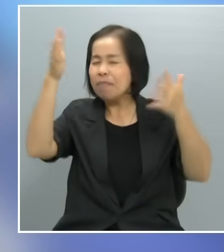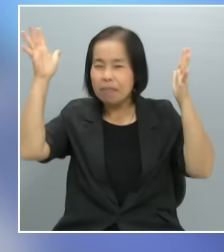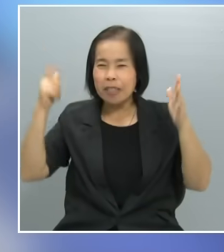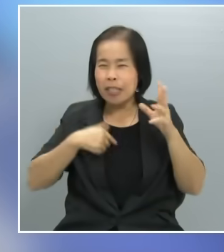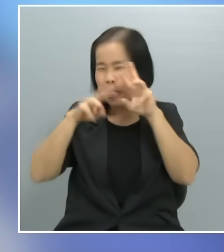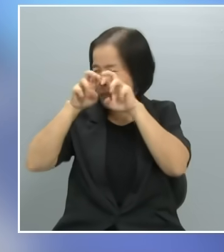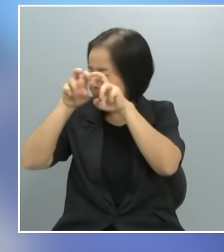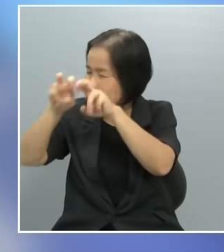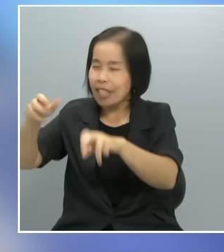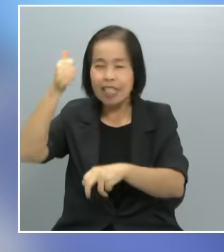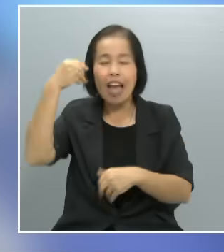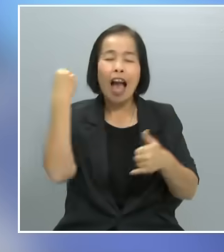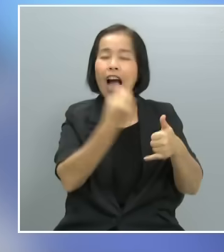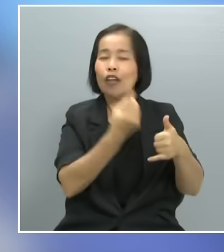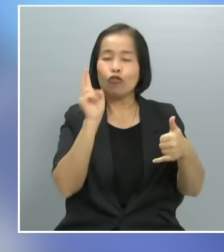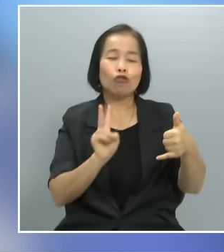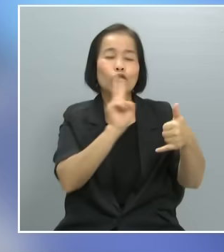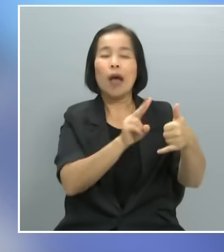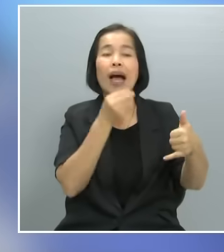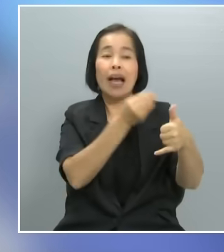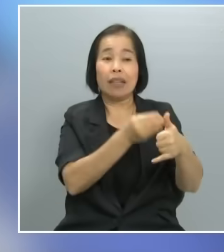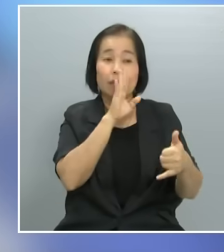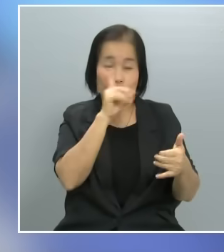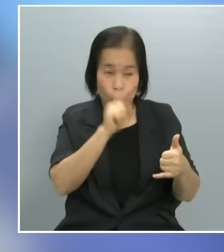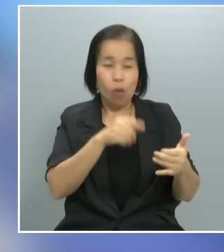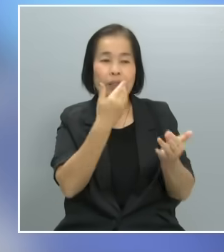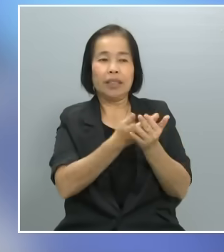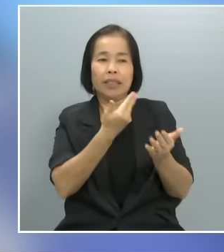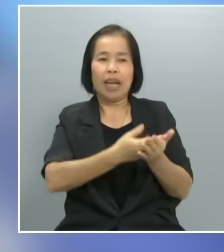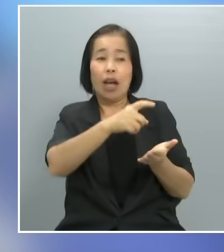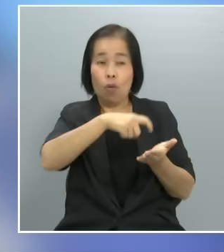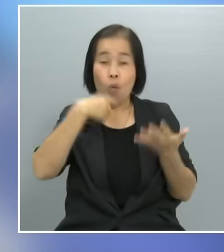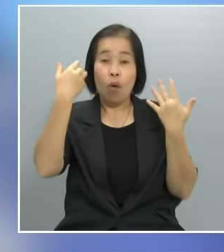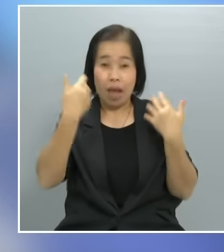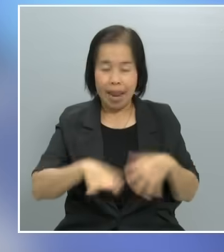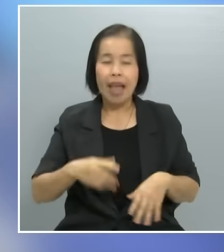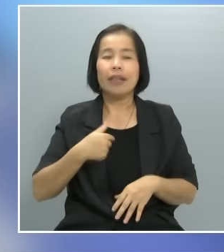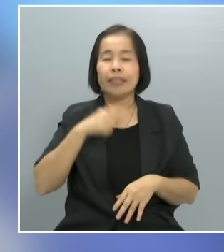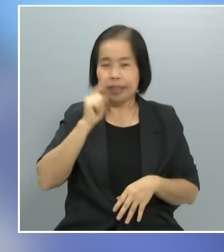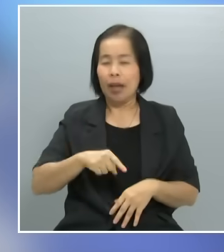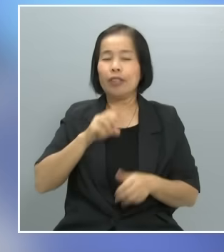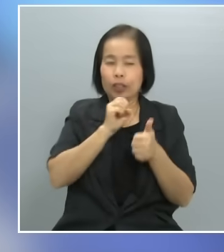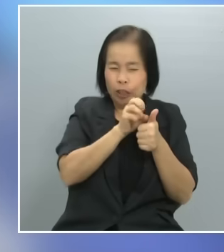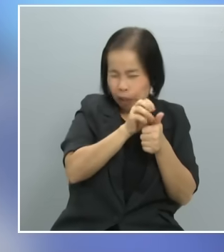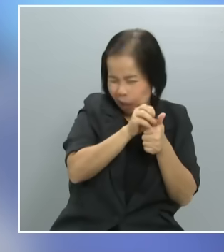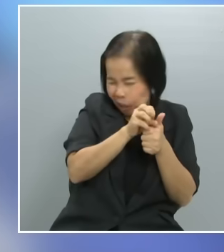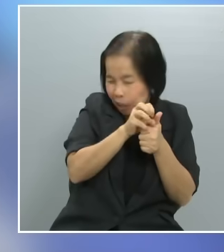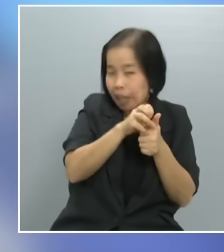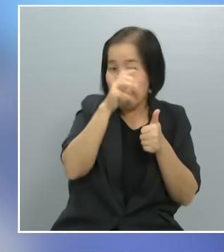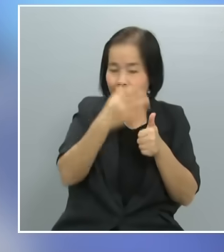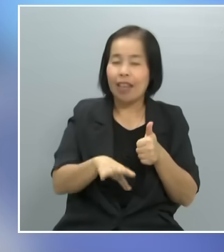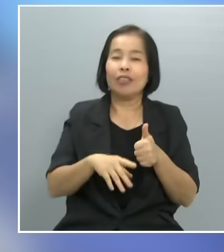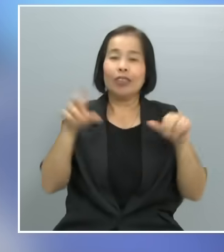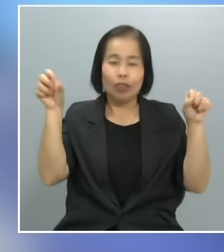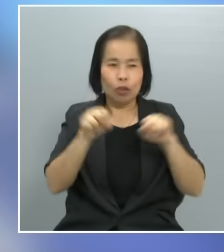ตาแตกเหนื่อยมากๆค่ะหลังจากโอนเงินค่าเคสเสร็จแล้วเนี่ยพี่จะได้เทรนนะแล้วก็โคชชิ่งน้องเจนเลยนะคะ